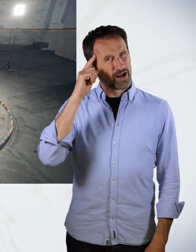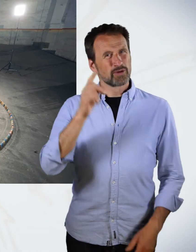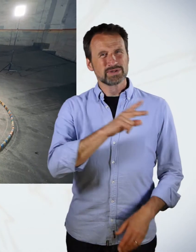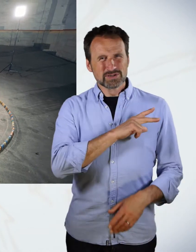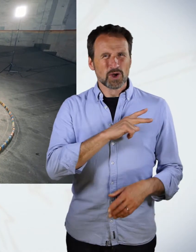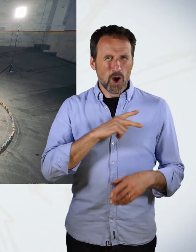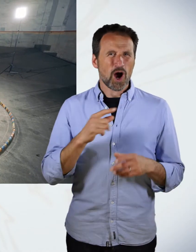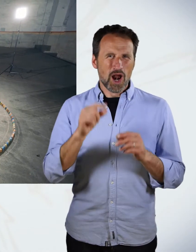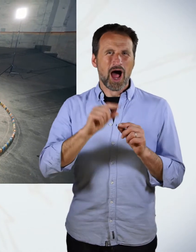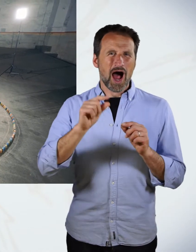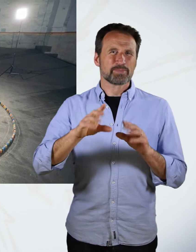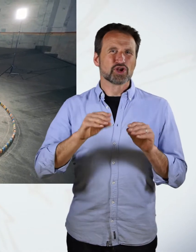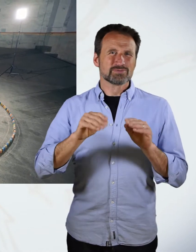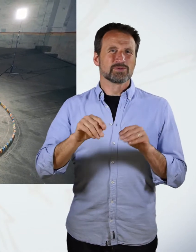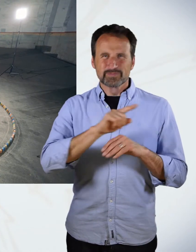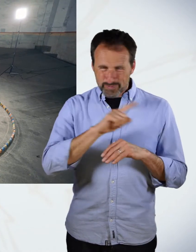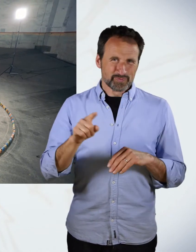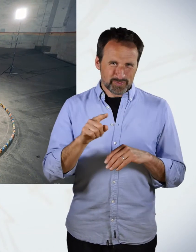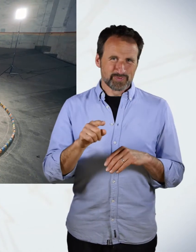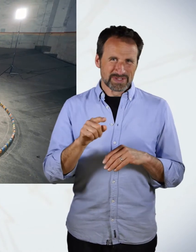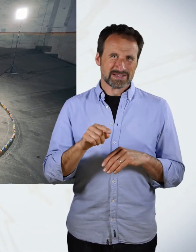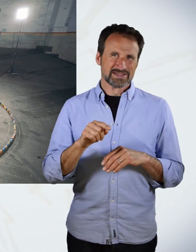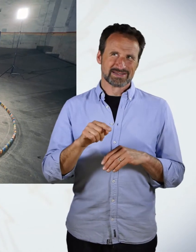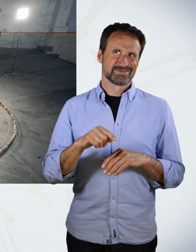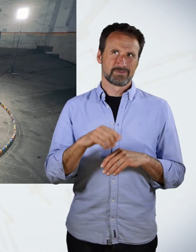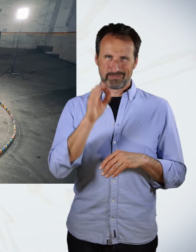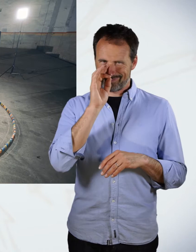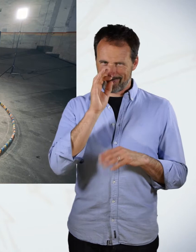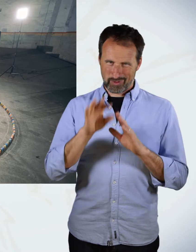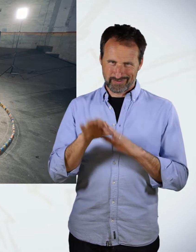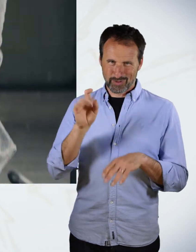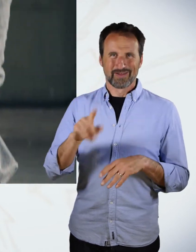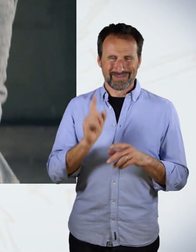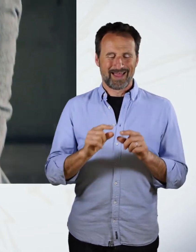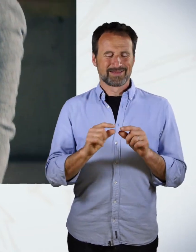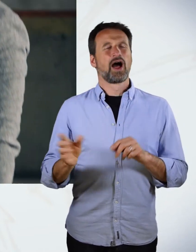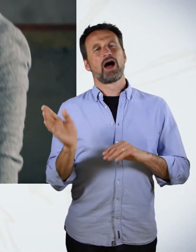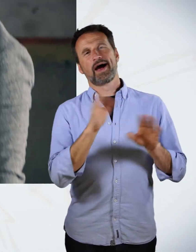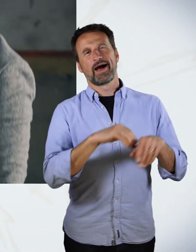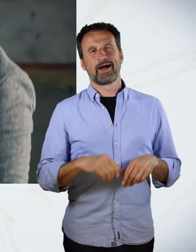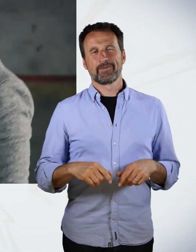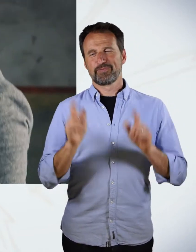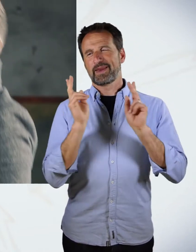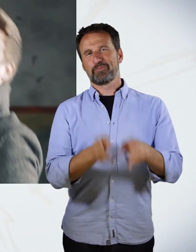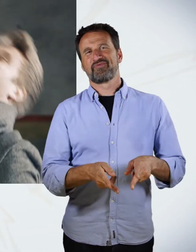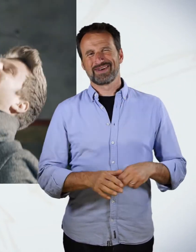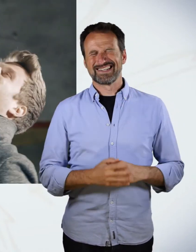hat. Und seitdem stehen die in diesen Kisten und wurden nie wieder angerührt. Da wurde was anderes